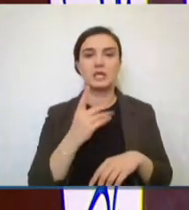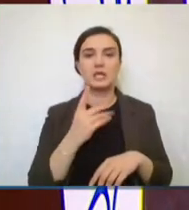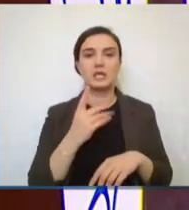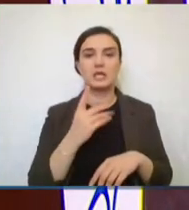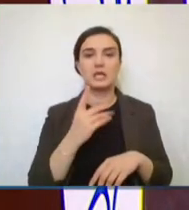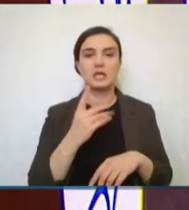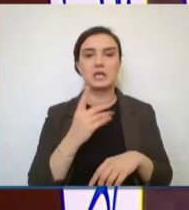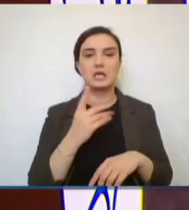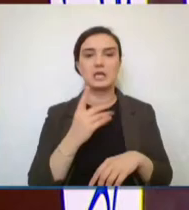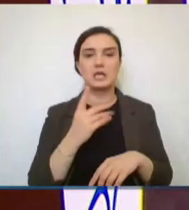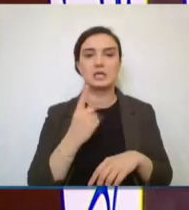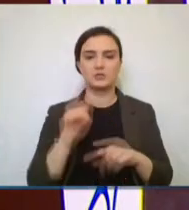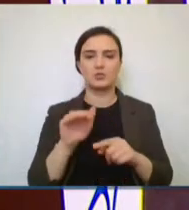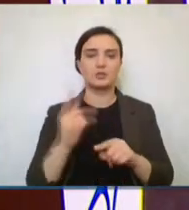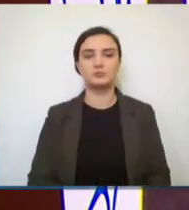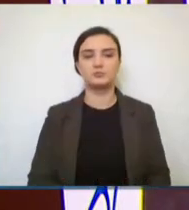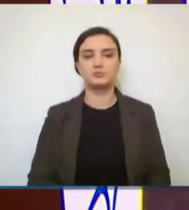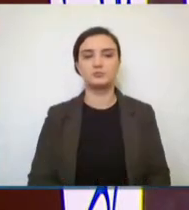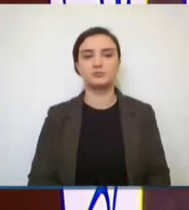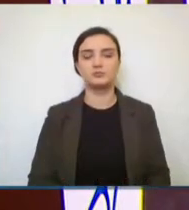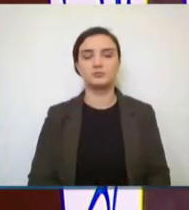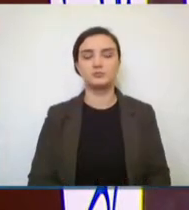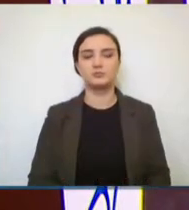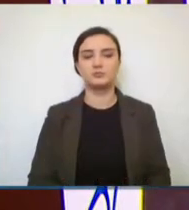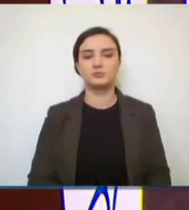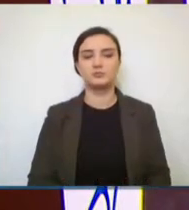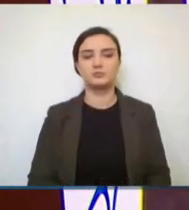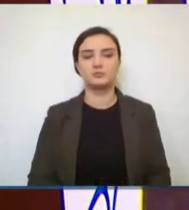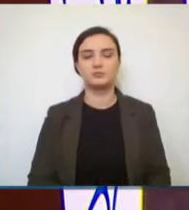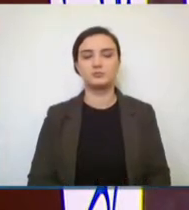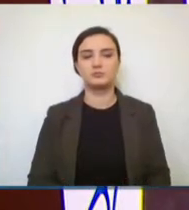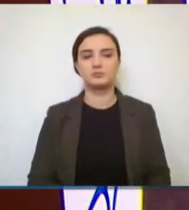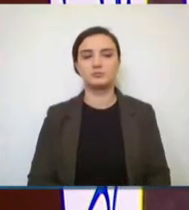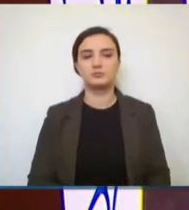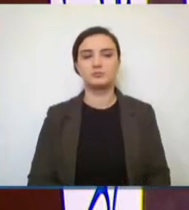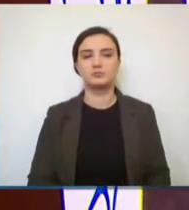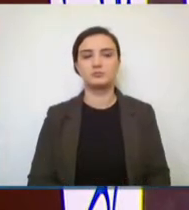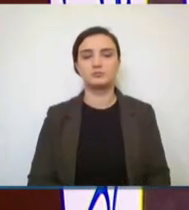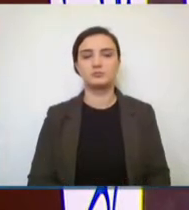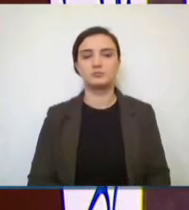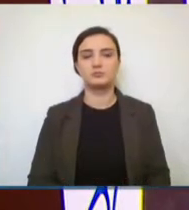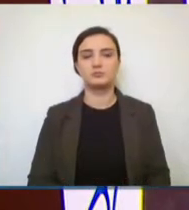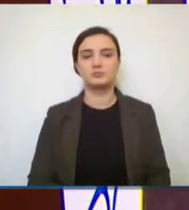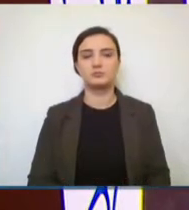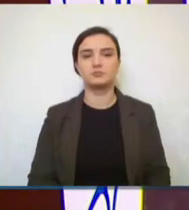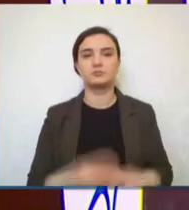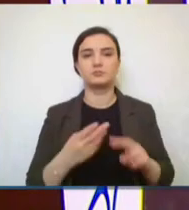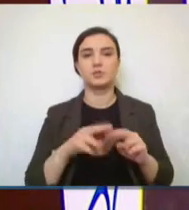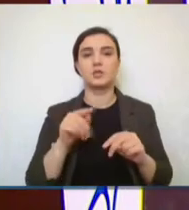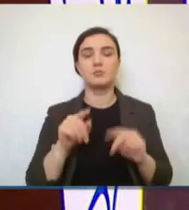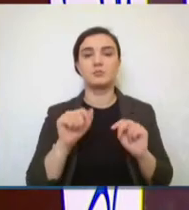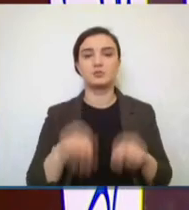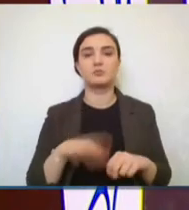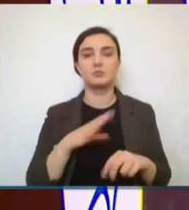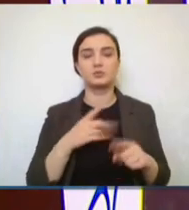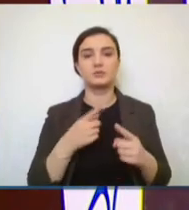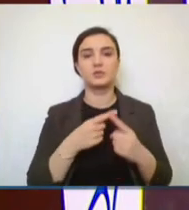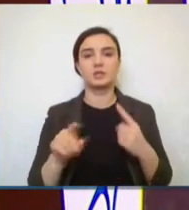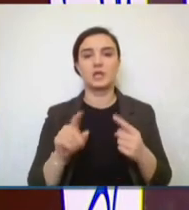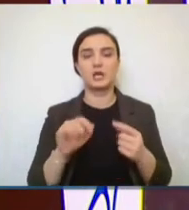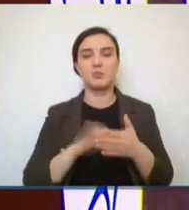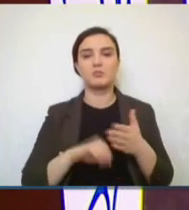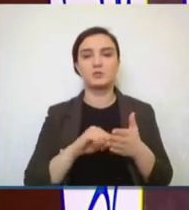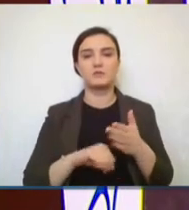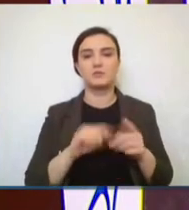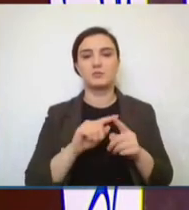ქვია გულის კუნთის ანთება, ანუ მიოკარდიტი. მაგრამ ეს კანონზომიერება შეიძლება სხვა გამომწვევებზეც გადავიტანოთ